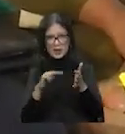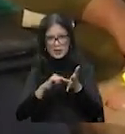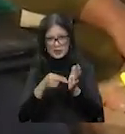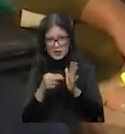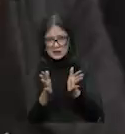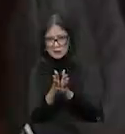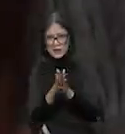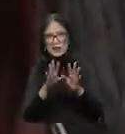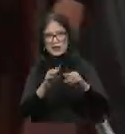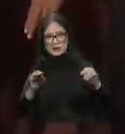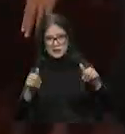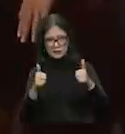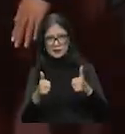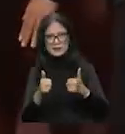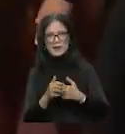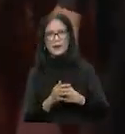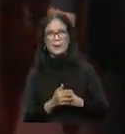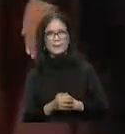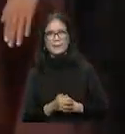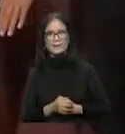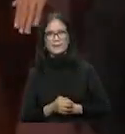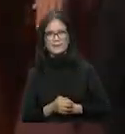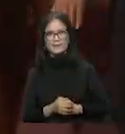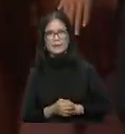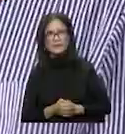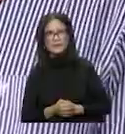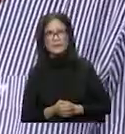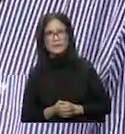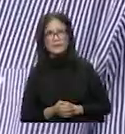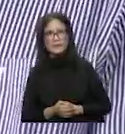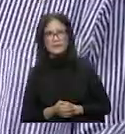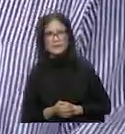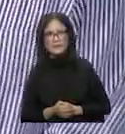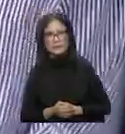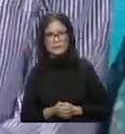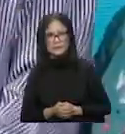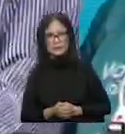seluas-luasnya. Dari Purbalingga dan Wonosobo, Jawa Tengah, Damar Wicaksono, iNews melaporkan.